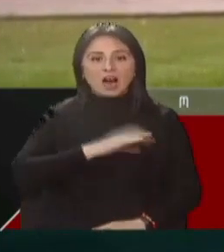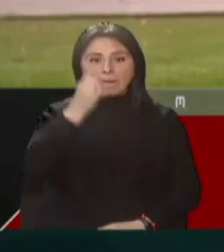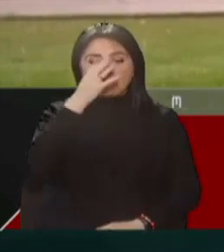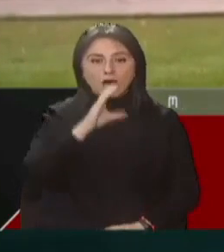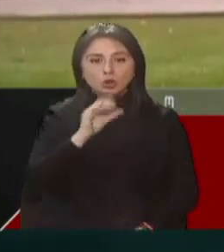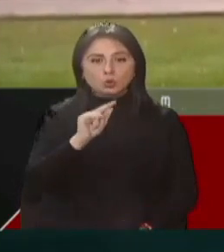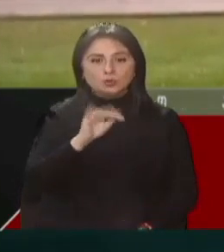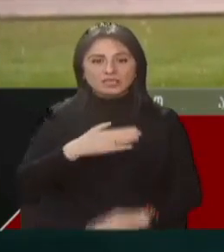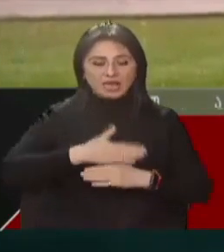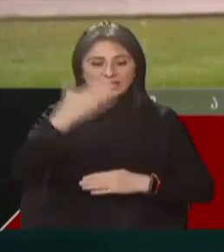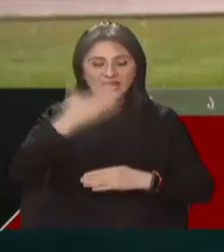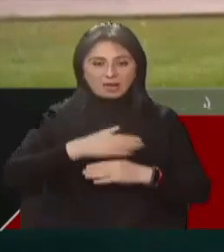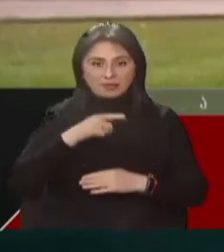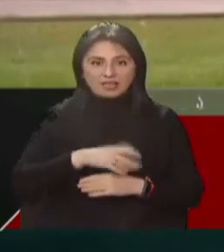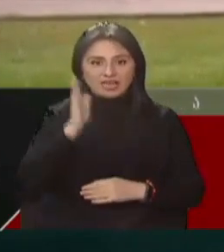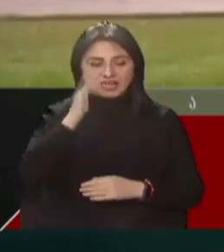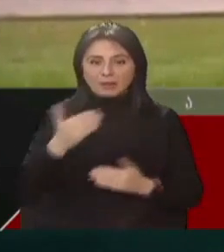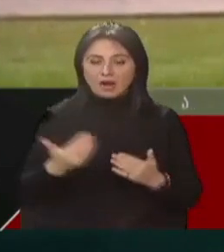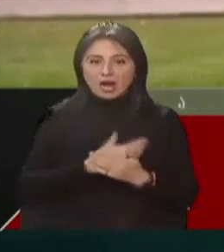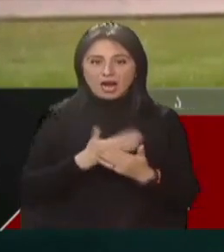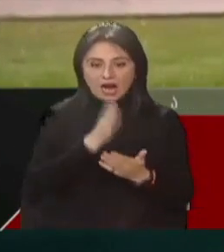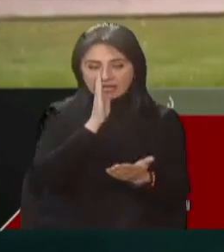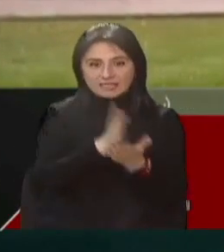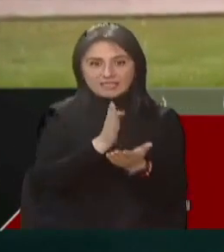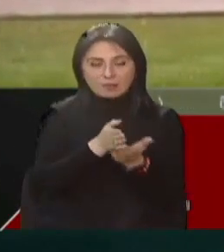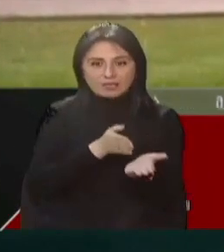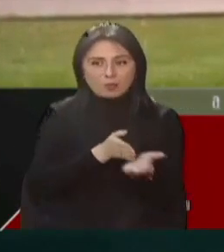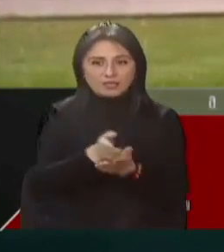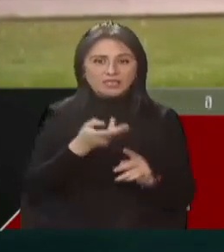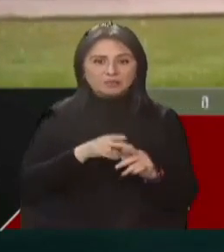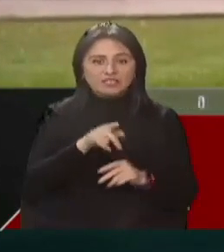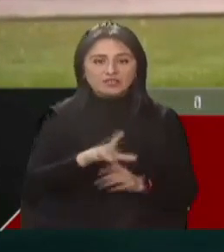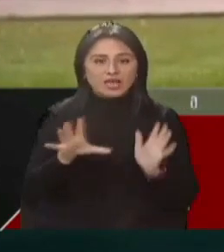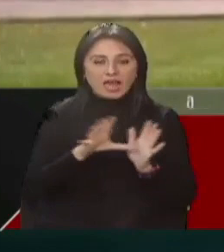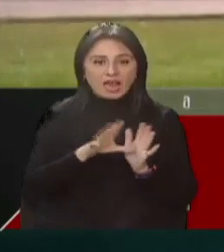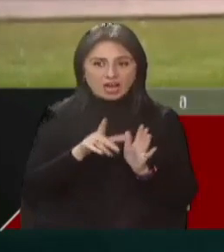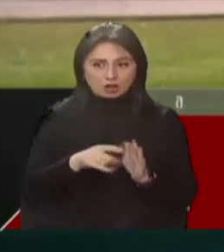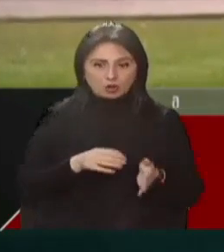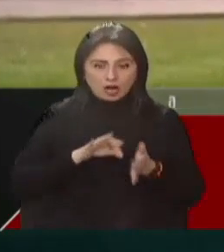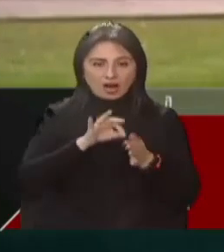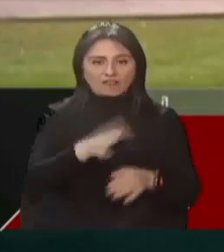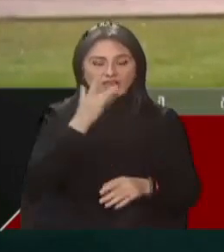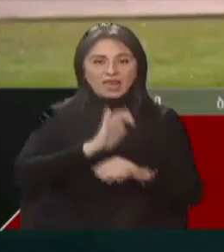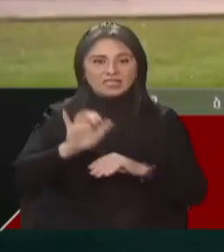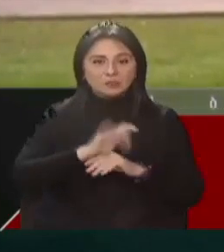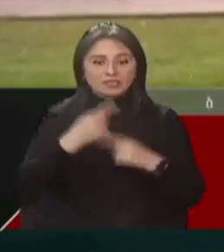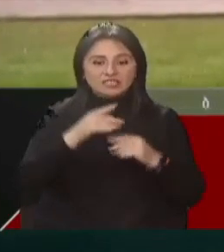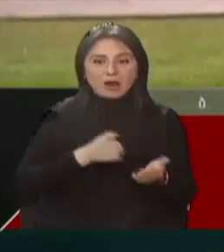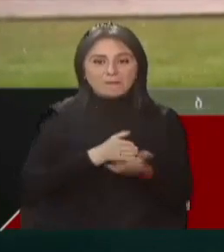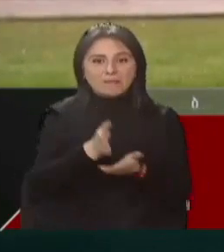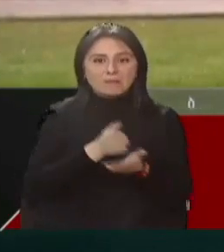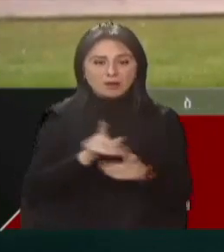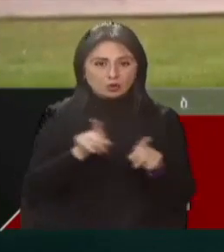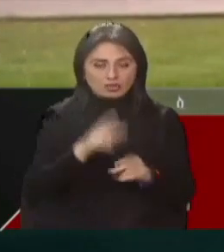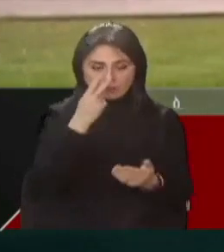ბაქოს უფსას ტერმინალი. მიგვაჩნია რომ იქნება ახალი სამიზნე ორიენტირი იმისთვის რომ ელექტროენერგია გავიტანოთ ექსპორტზე და როგორც სხვა